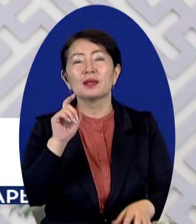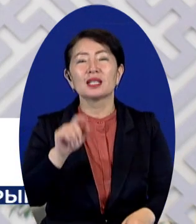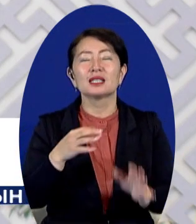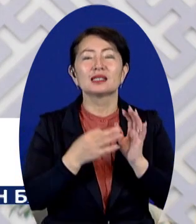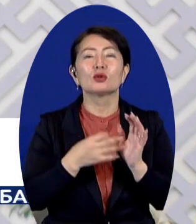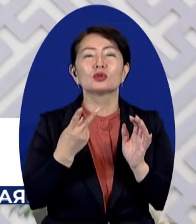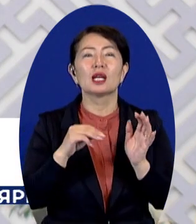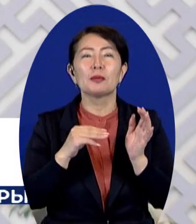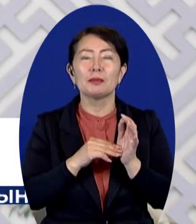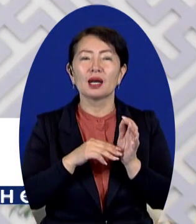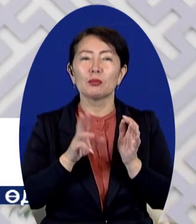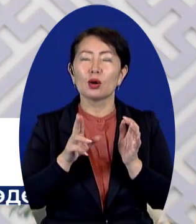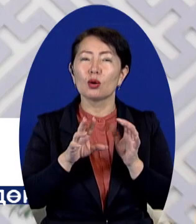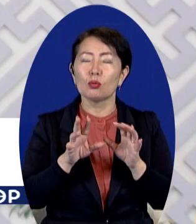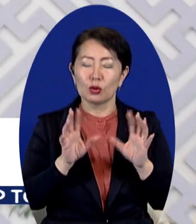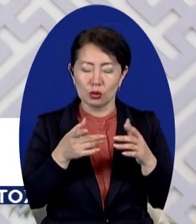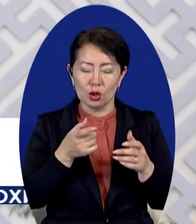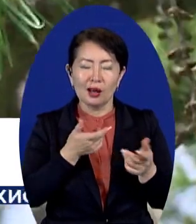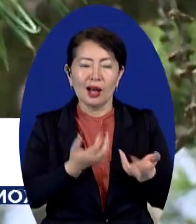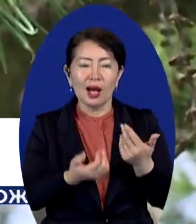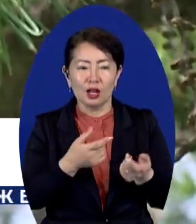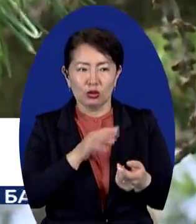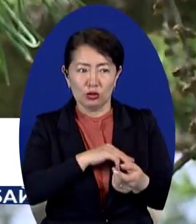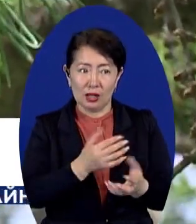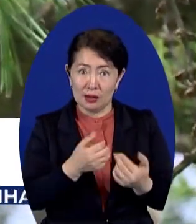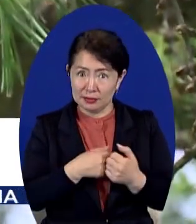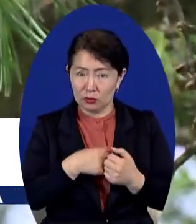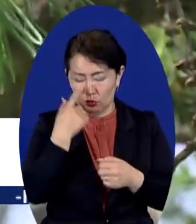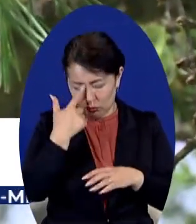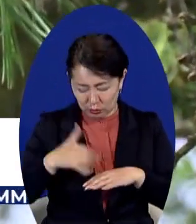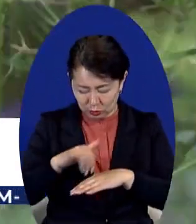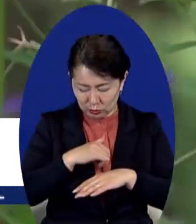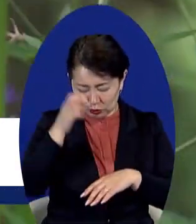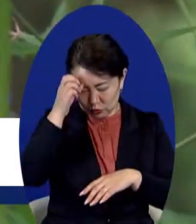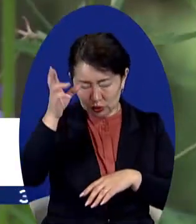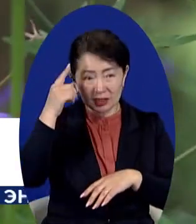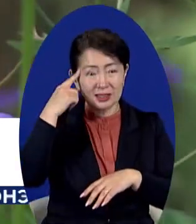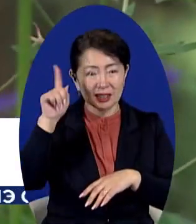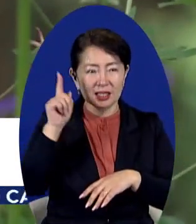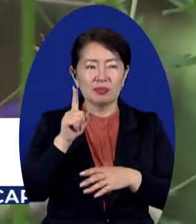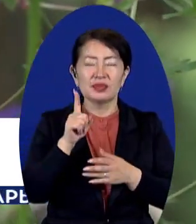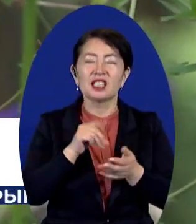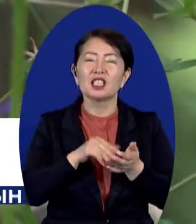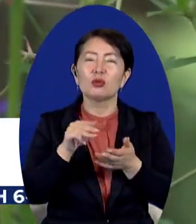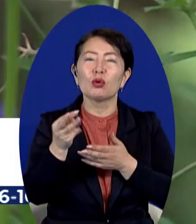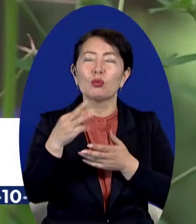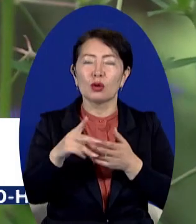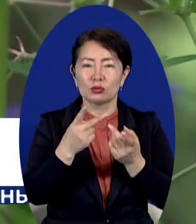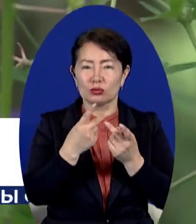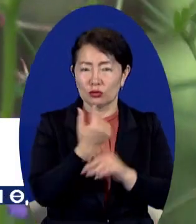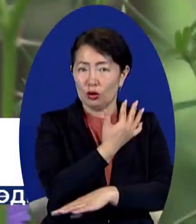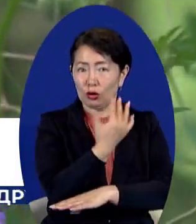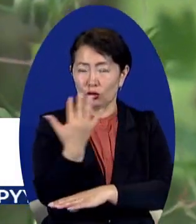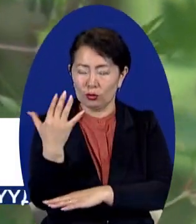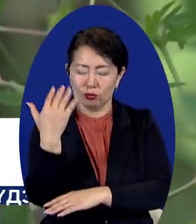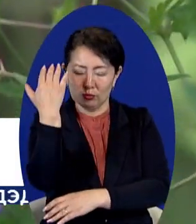580 гаруй мянган мэд куб мод төлөний зарлтаар ашиглаж байна гэсэн үг. За манай улсад ерөнхийлөгчийн санаачлагаар тэр бум мод үндэсний хөдөлгөөн өрнөж